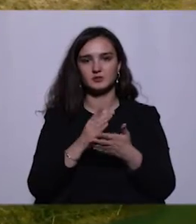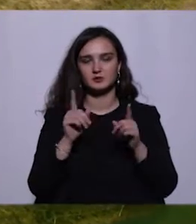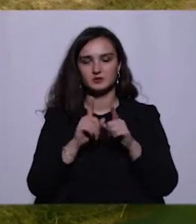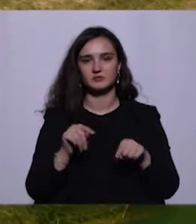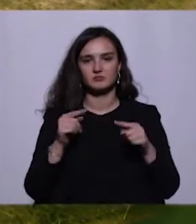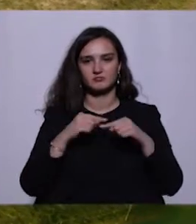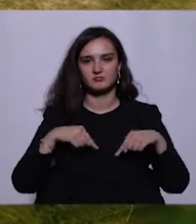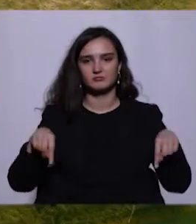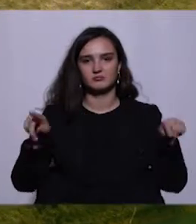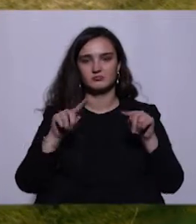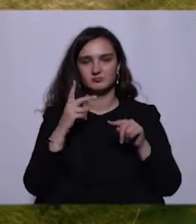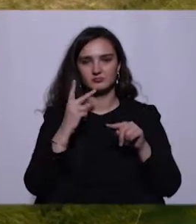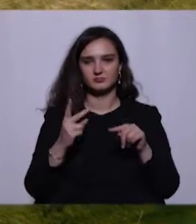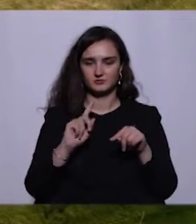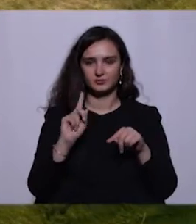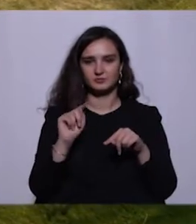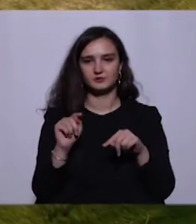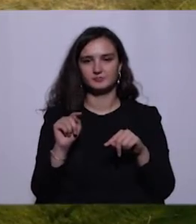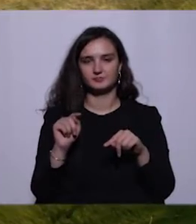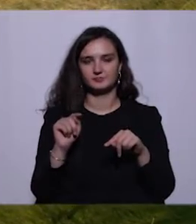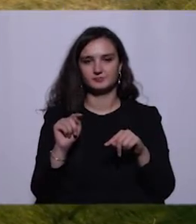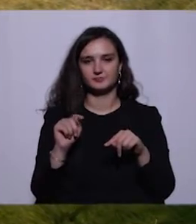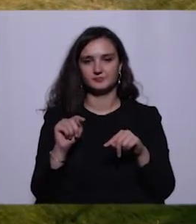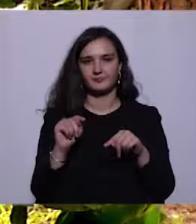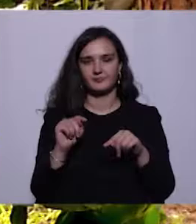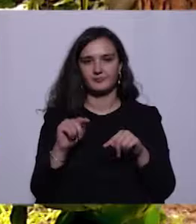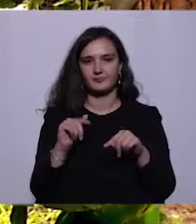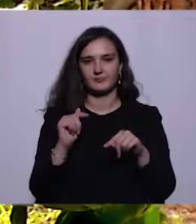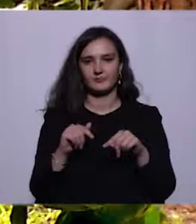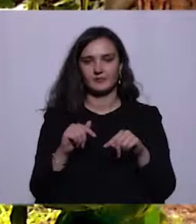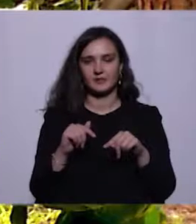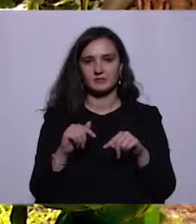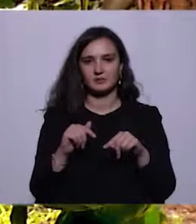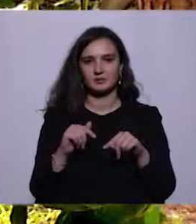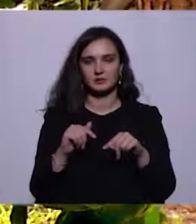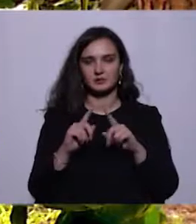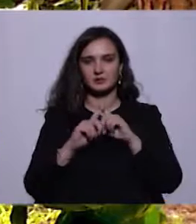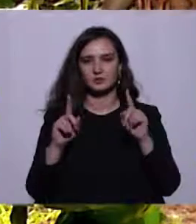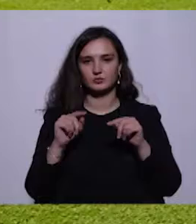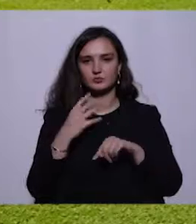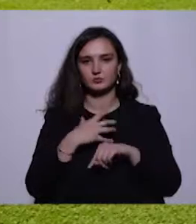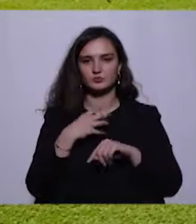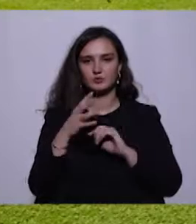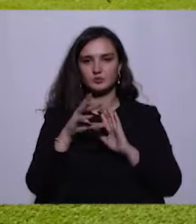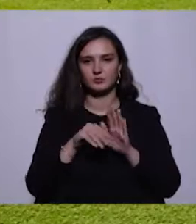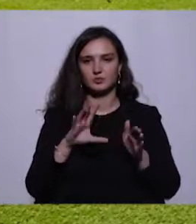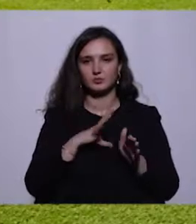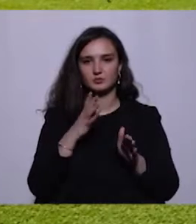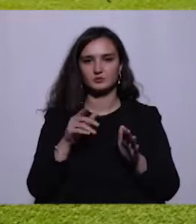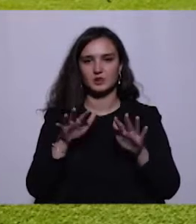ასევე მიგვანიშნებს იმაზე, რომ ამ კონსტრუქციას განსაკუთრებული მნიშვნელობა